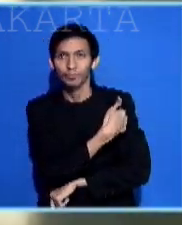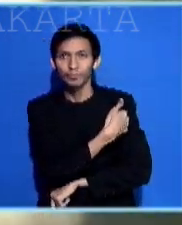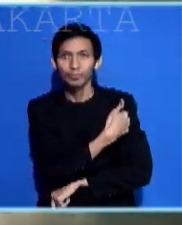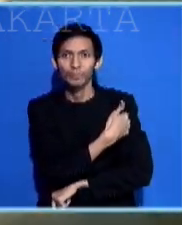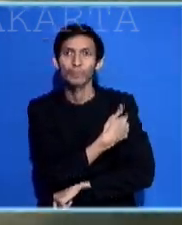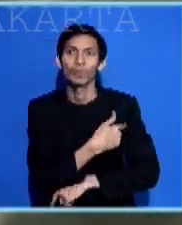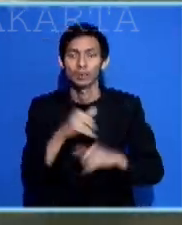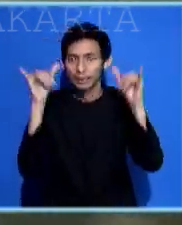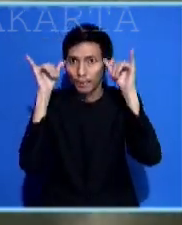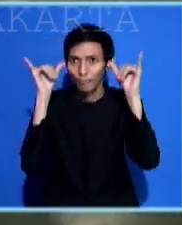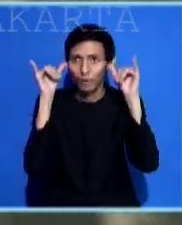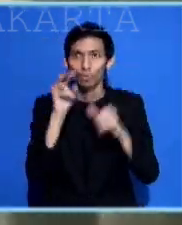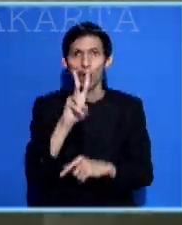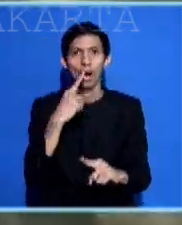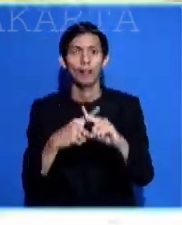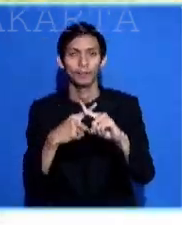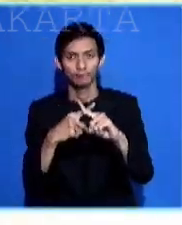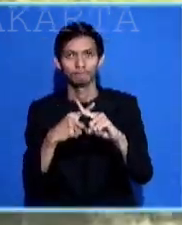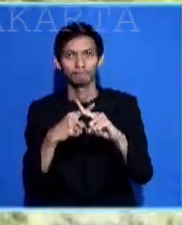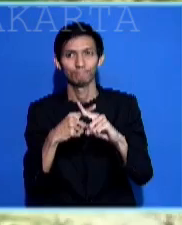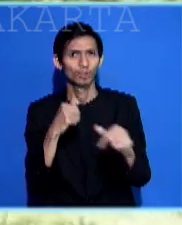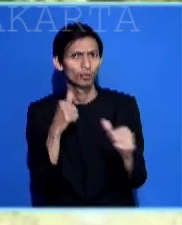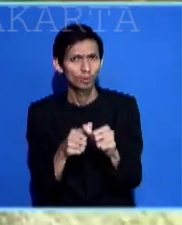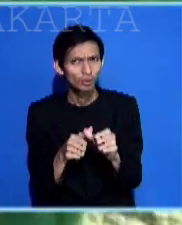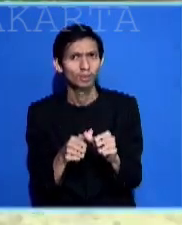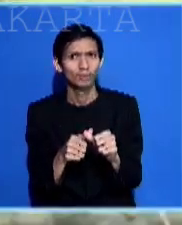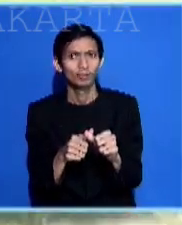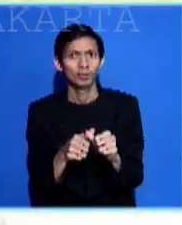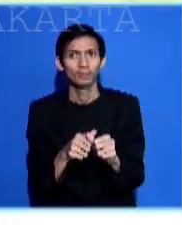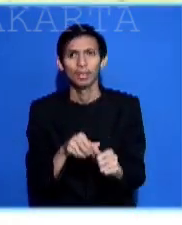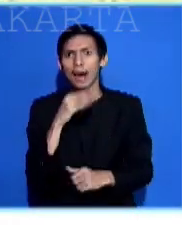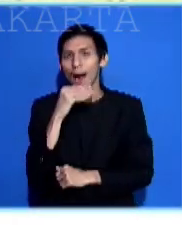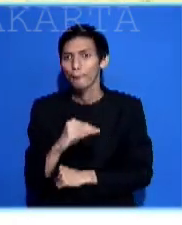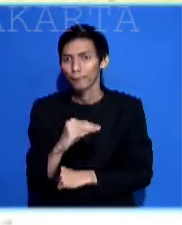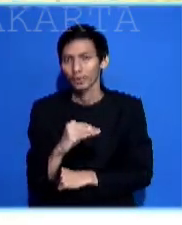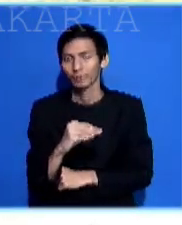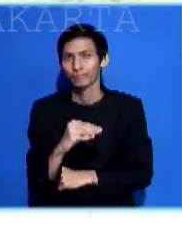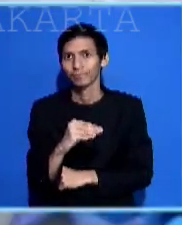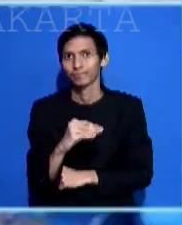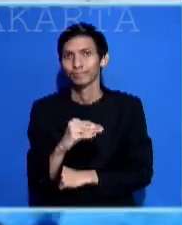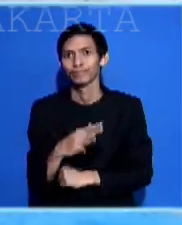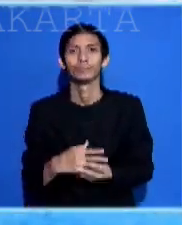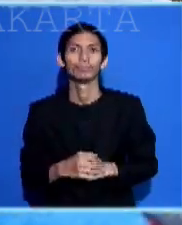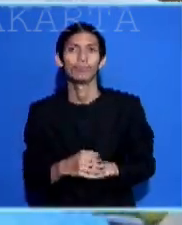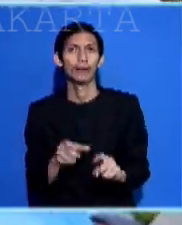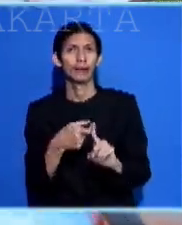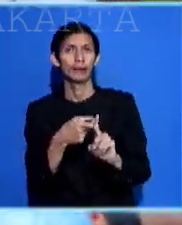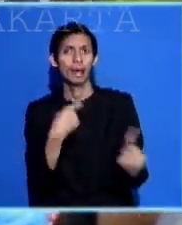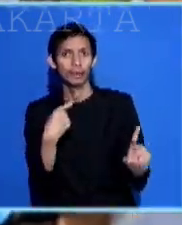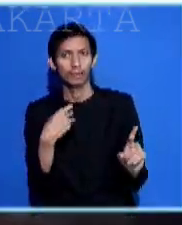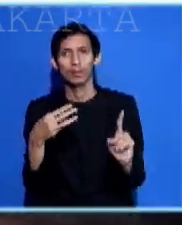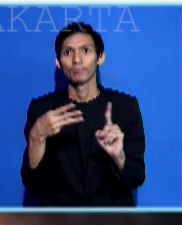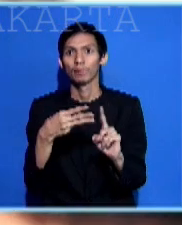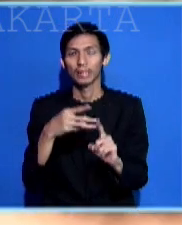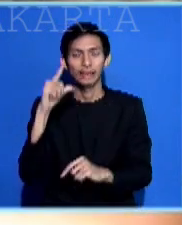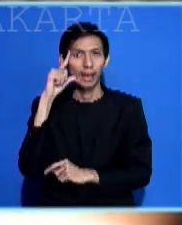sapi sebanyak 2 kali suntik, dan dilanjutkan ke hewan ternak kambing. Selain dihadiri Bupati Sleman, kegiatan juga dihadiri